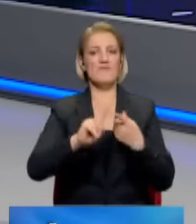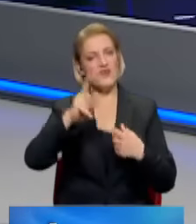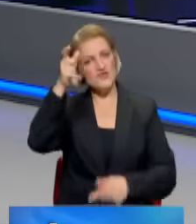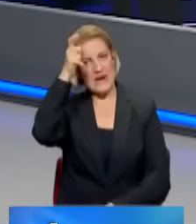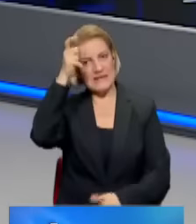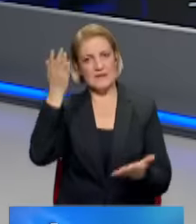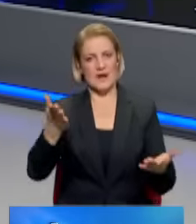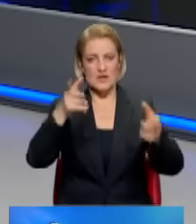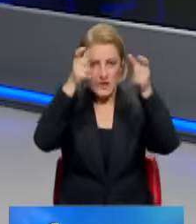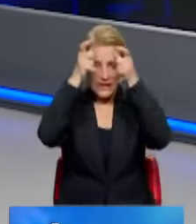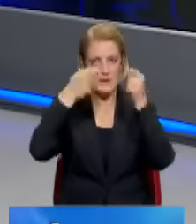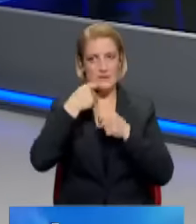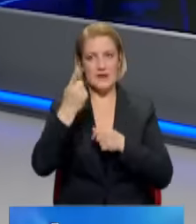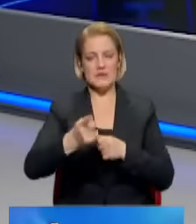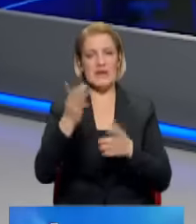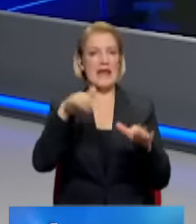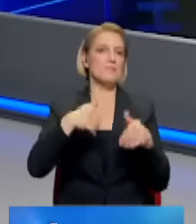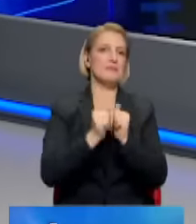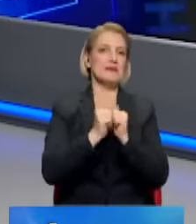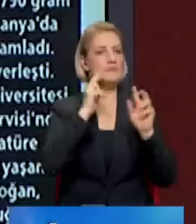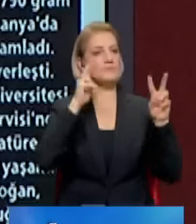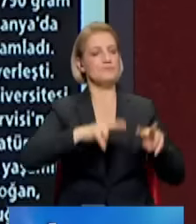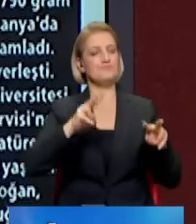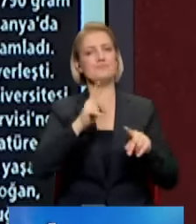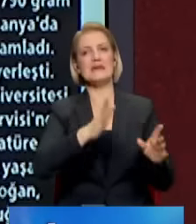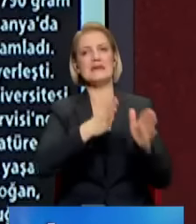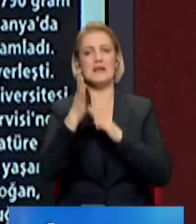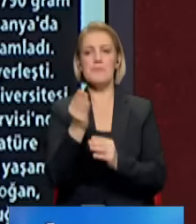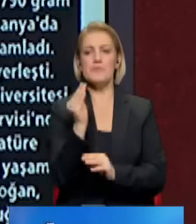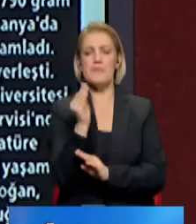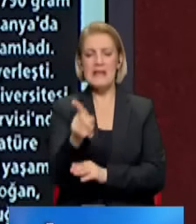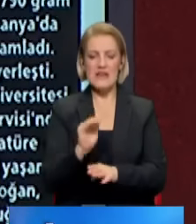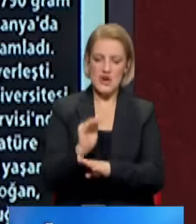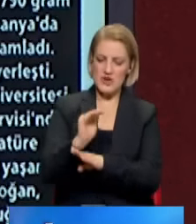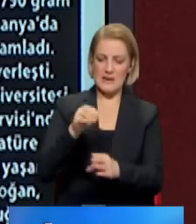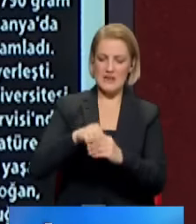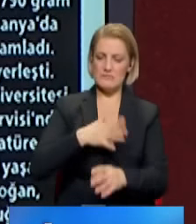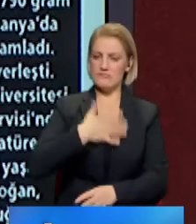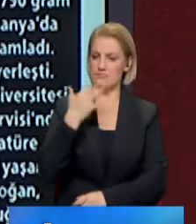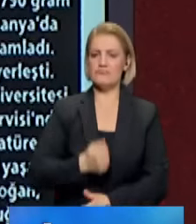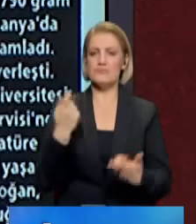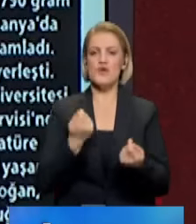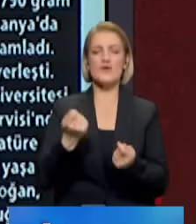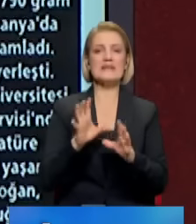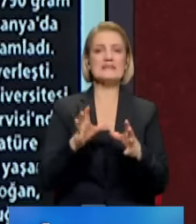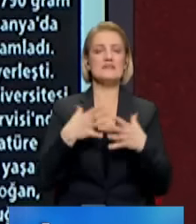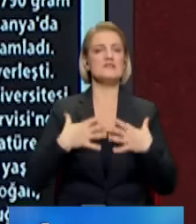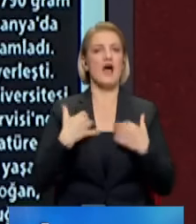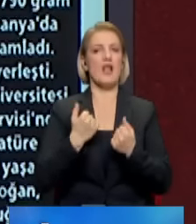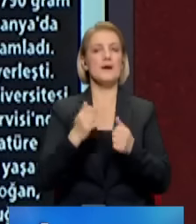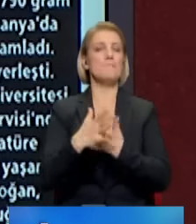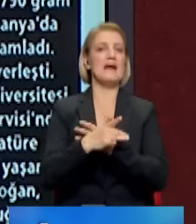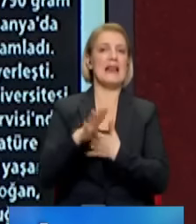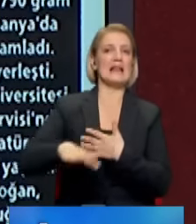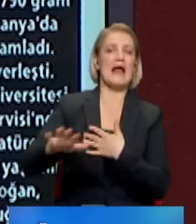şeytanlar demiş Posta Gazetesi. Gelin birlikte okuyalım. Bir yanda prematüre bebekleri yaşatmak için fedakarca çalışan sağlık ekipleri yani